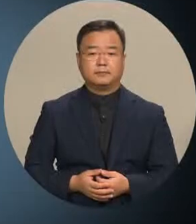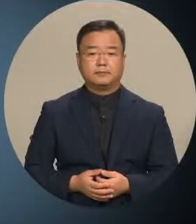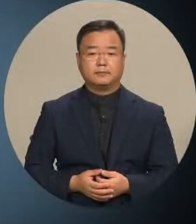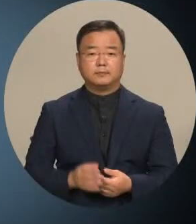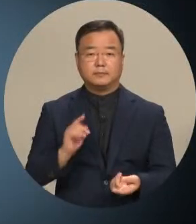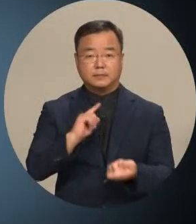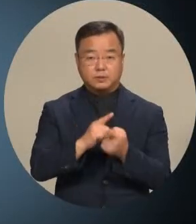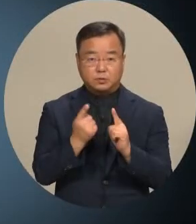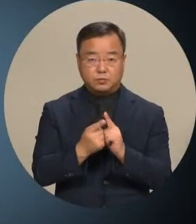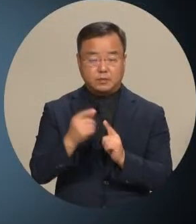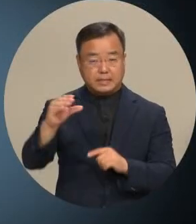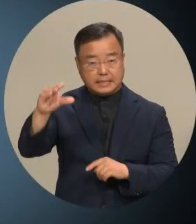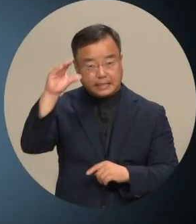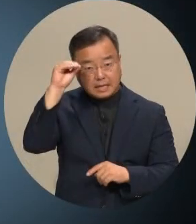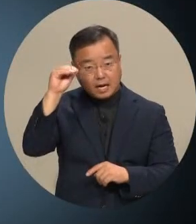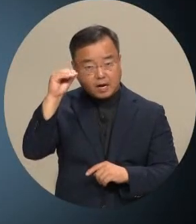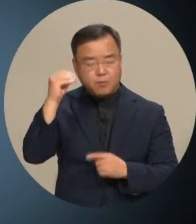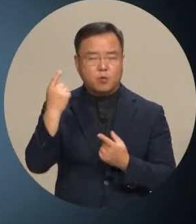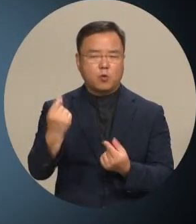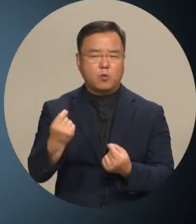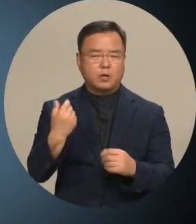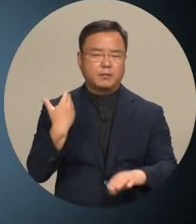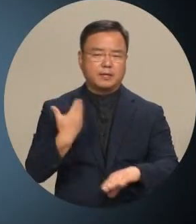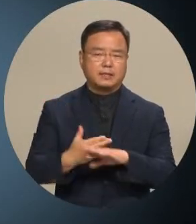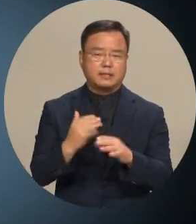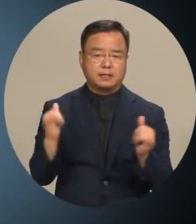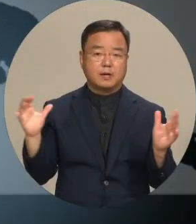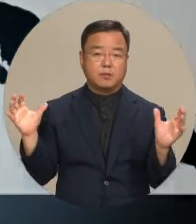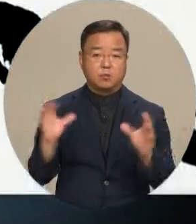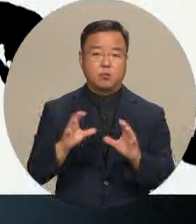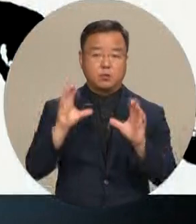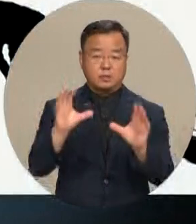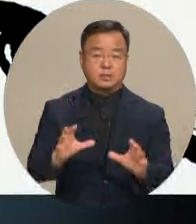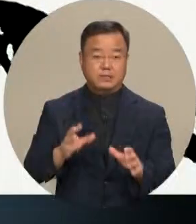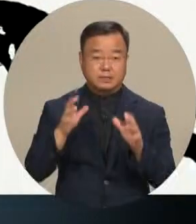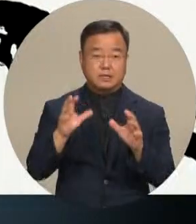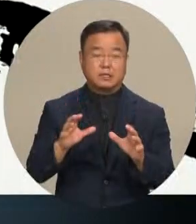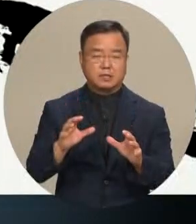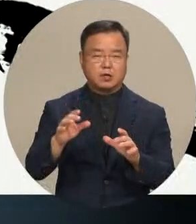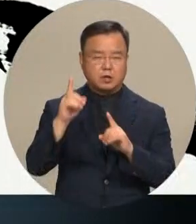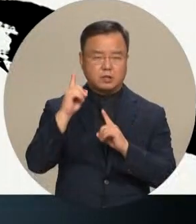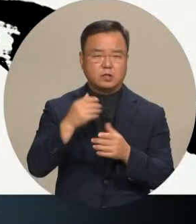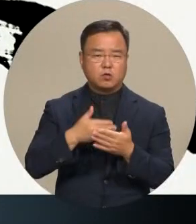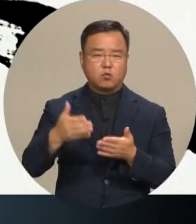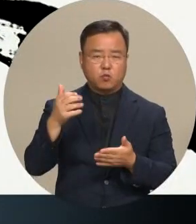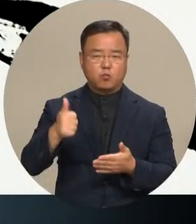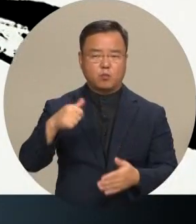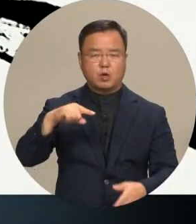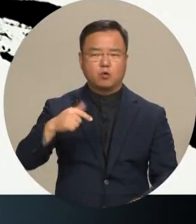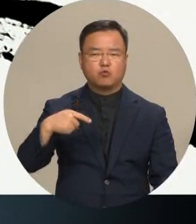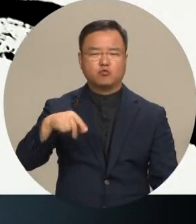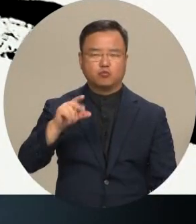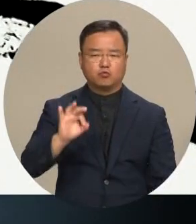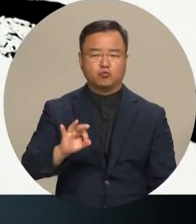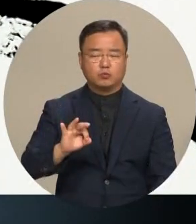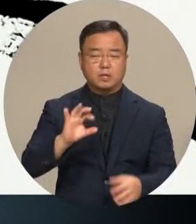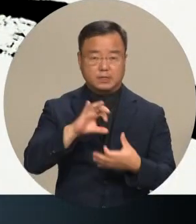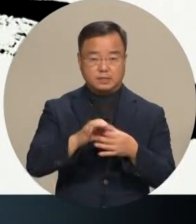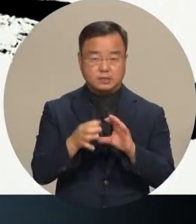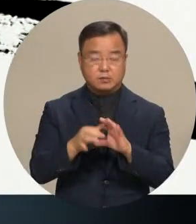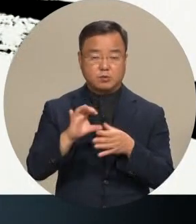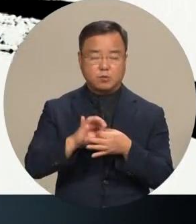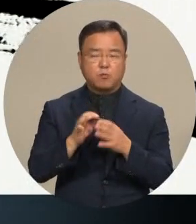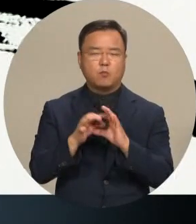서로 닮은 듯 다른 사람들이 모여 이루는 세상. 이 화백은 군상 연작을 통해 공존과